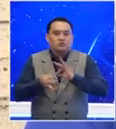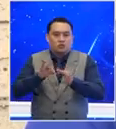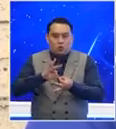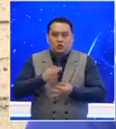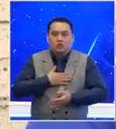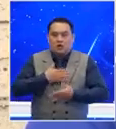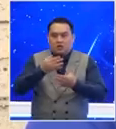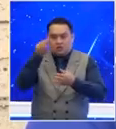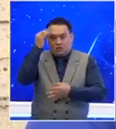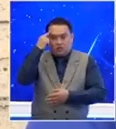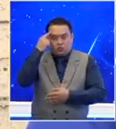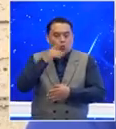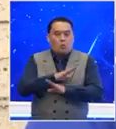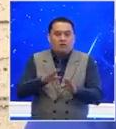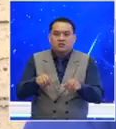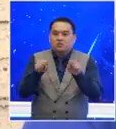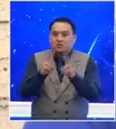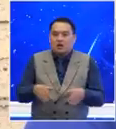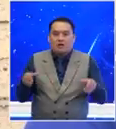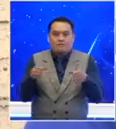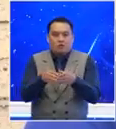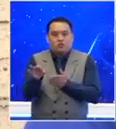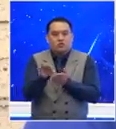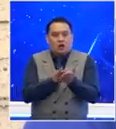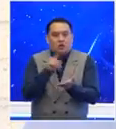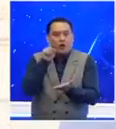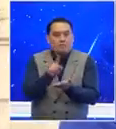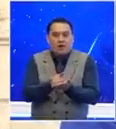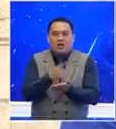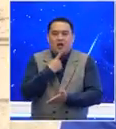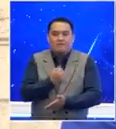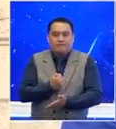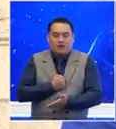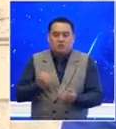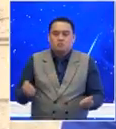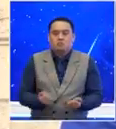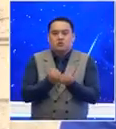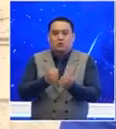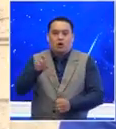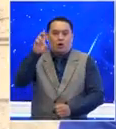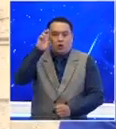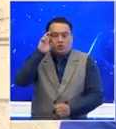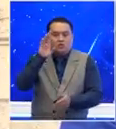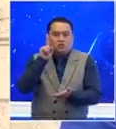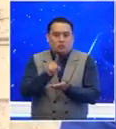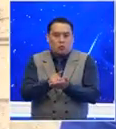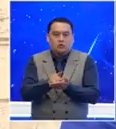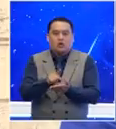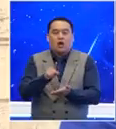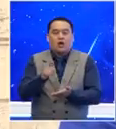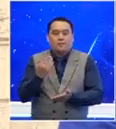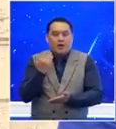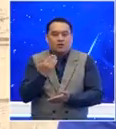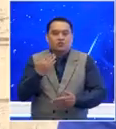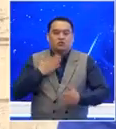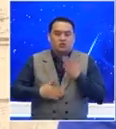я не задумываясь вызвался на специальные сборы. Я считаю, что долг каждого военнообязанного – поддержать страну, исполнить гражданский долг. Для меня